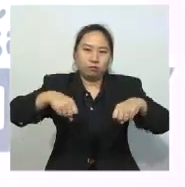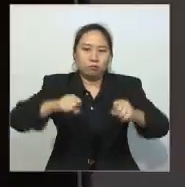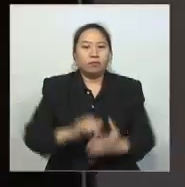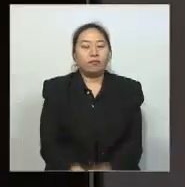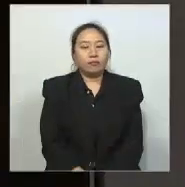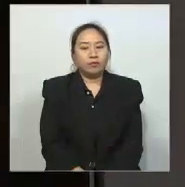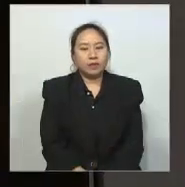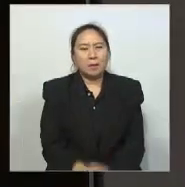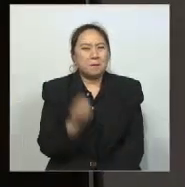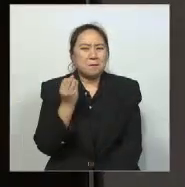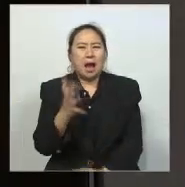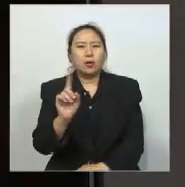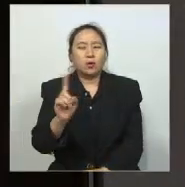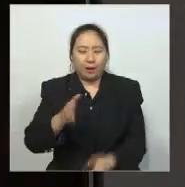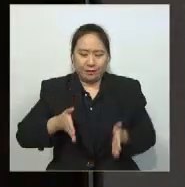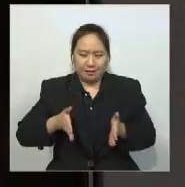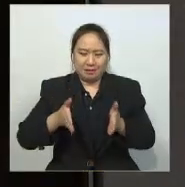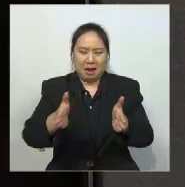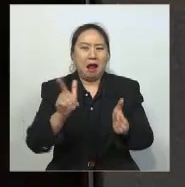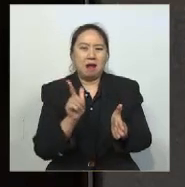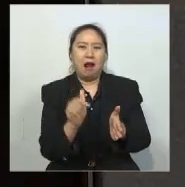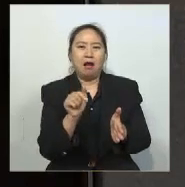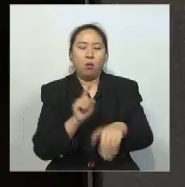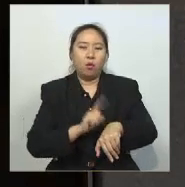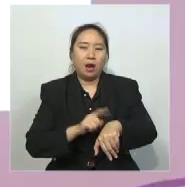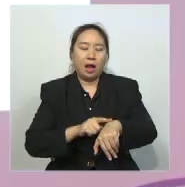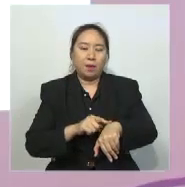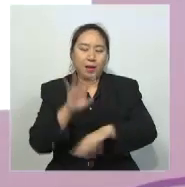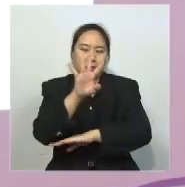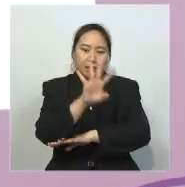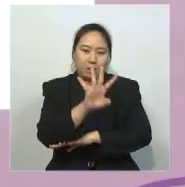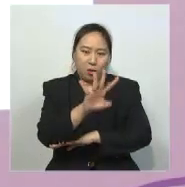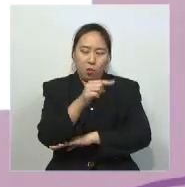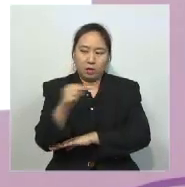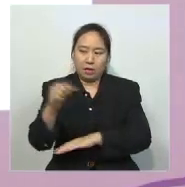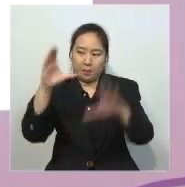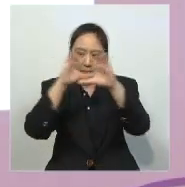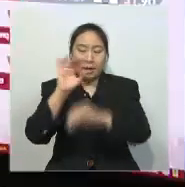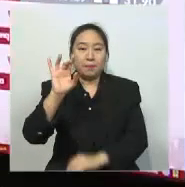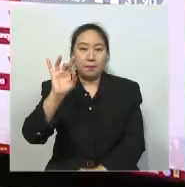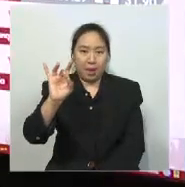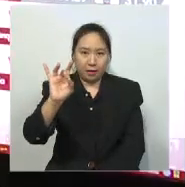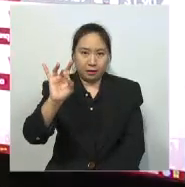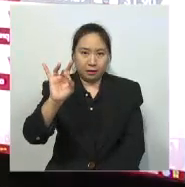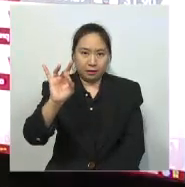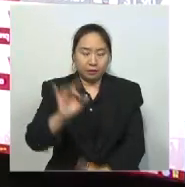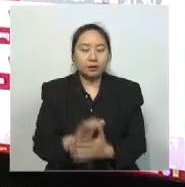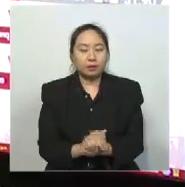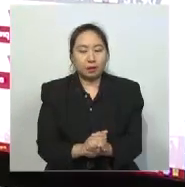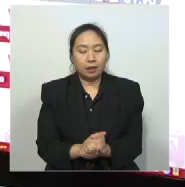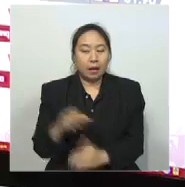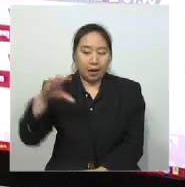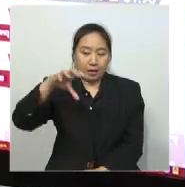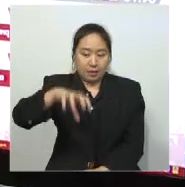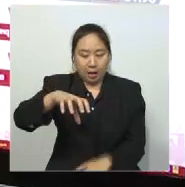ส่วนใหญ่ก็จะเกิดบนถนนของกรมทางหลวงค่ะในช่วงเวลาตั้งแต่16นาฬิกาถึง20นาฬิกาและจากการตั้ง